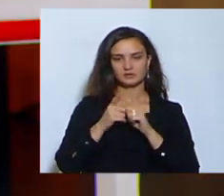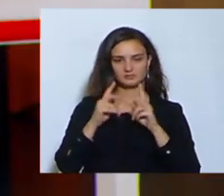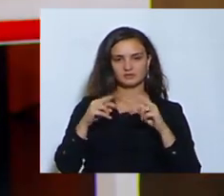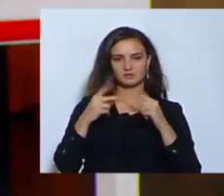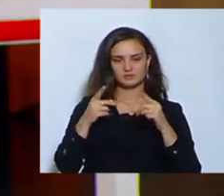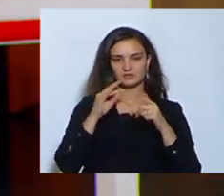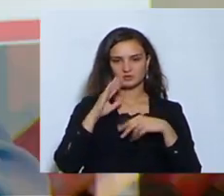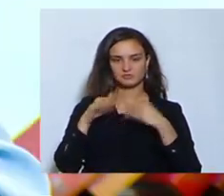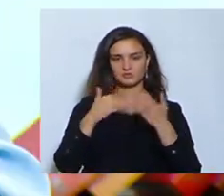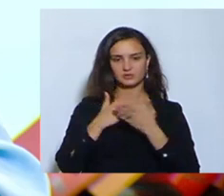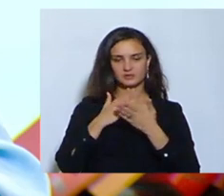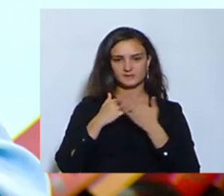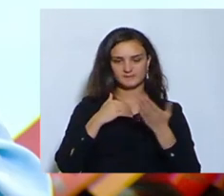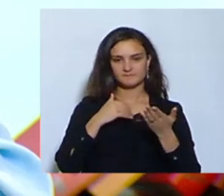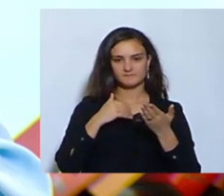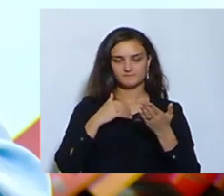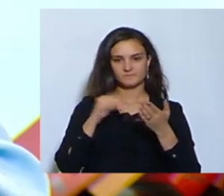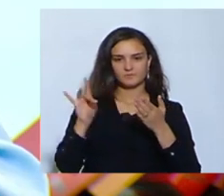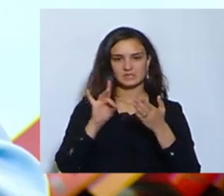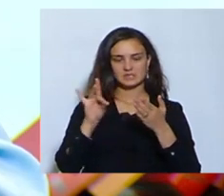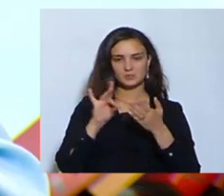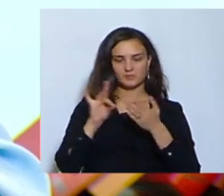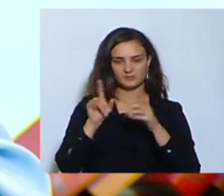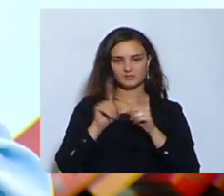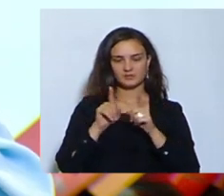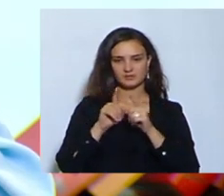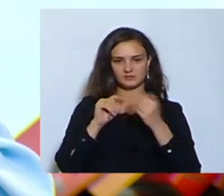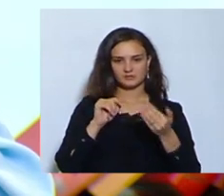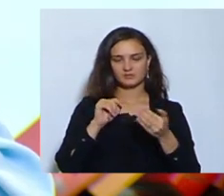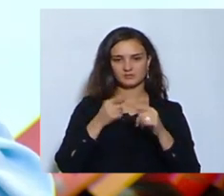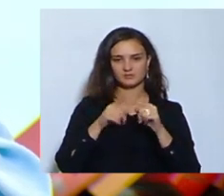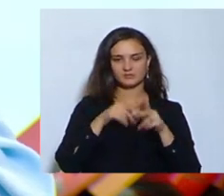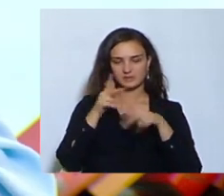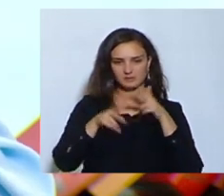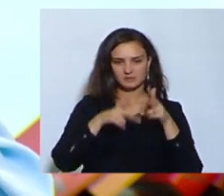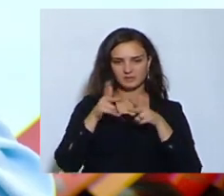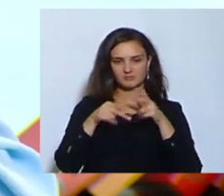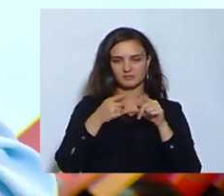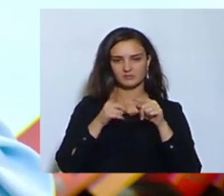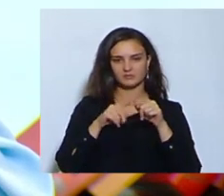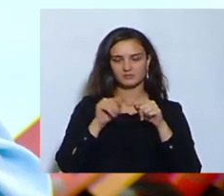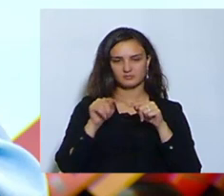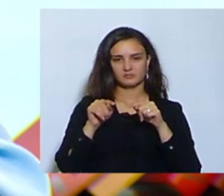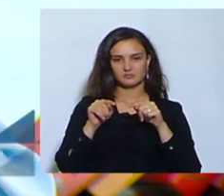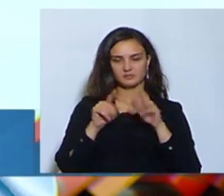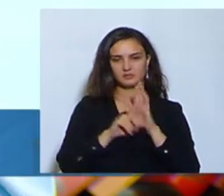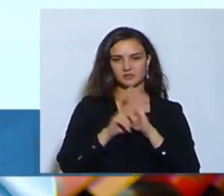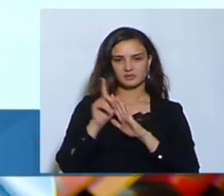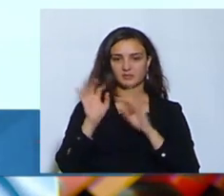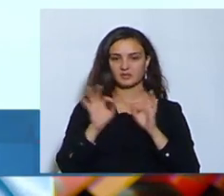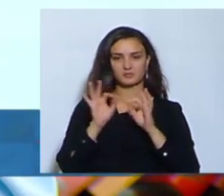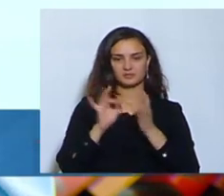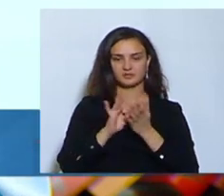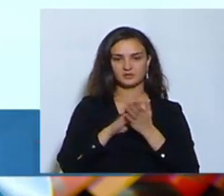ბატონო, შემდეგ არის ანუ გაცხიმოვნება ესეთი და პირღებინება, რომელიც მოდის